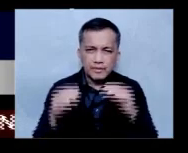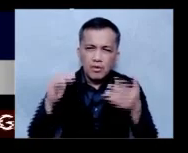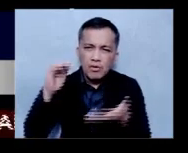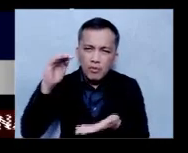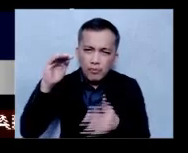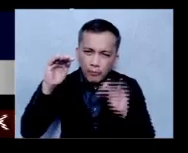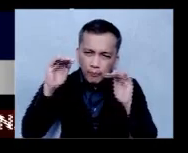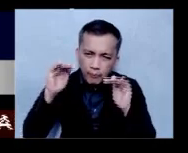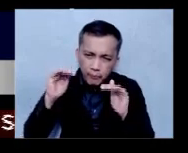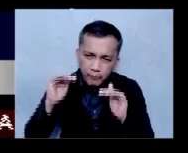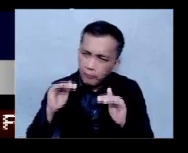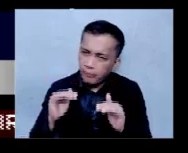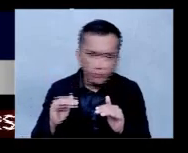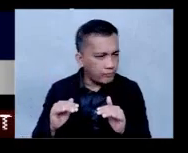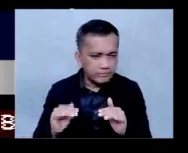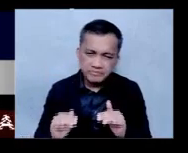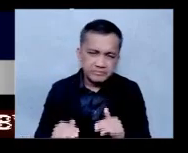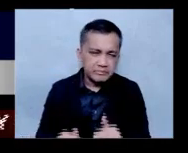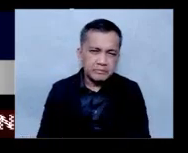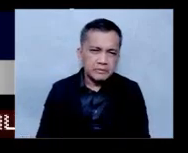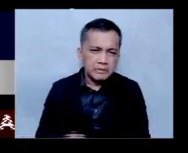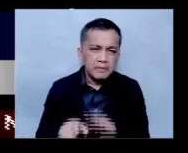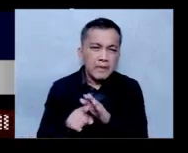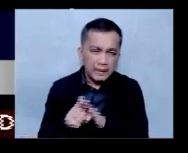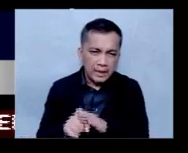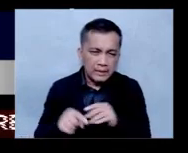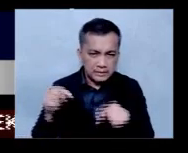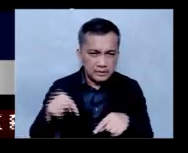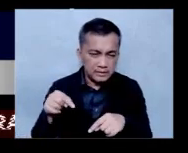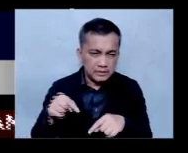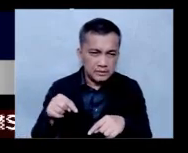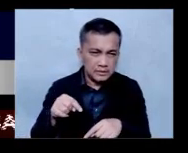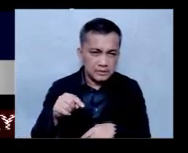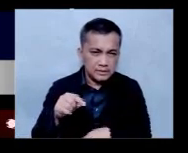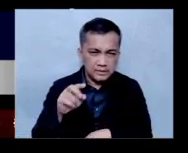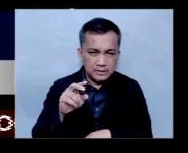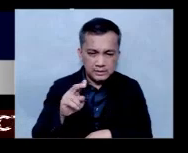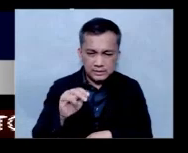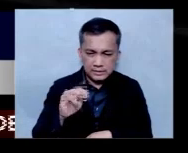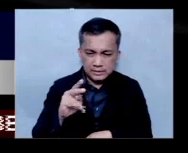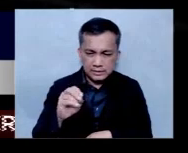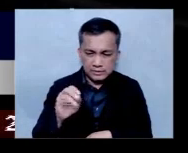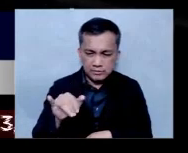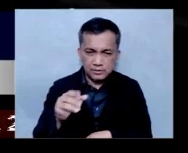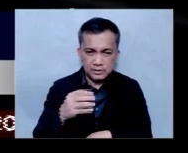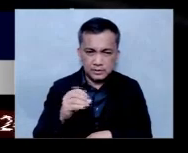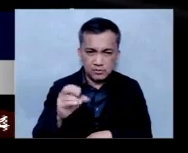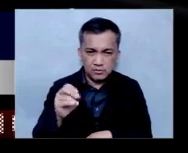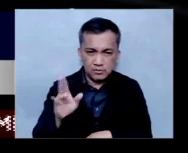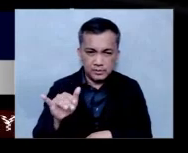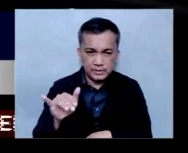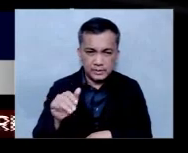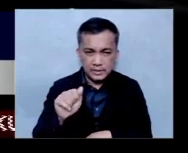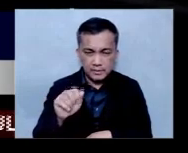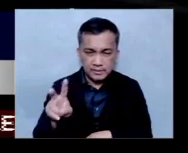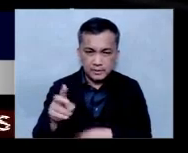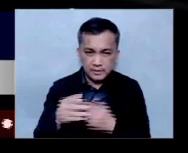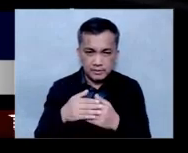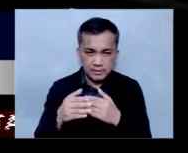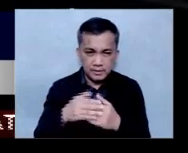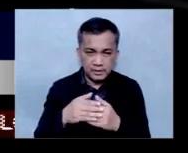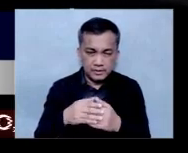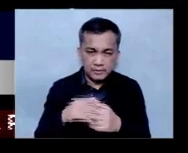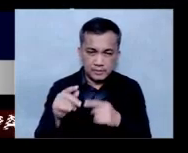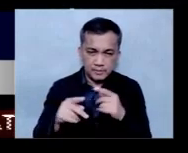tubig, lalo-lalo na dito sa Ninoy and Cory Avenue. Ito lang yung malapit dito sa may Bicol